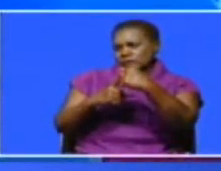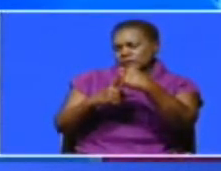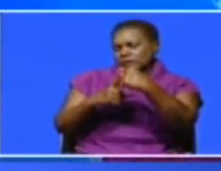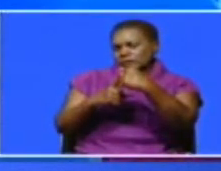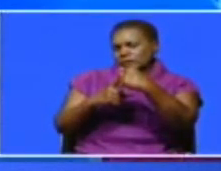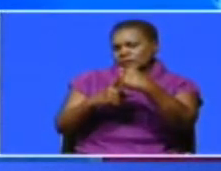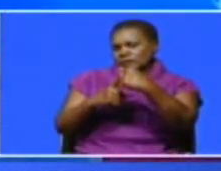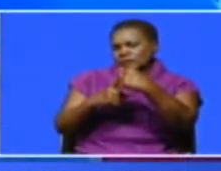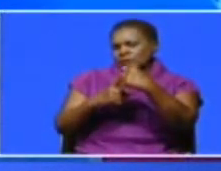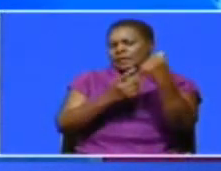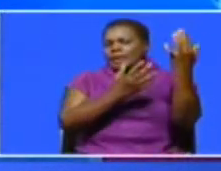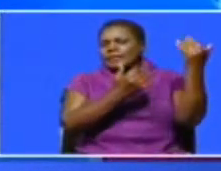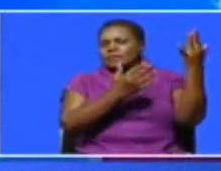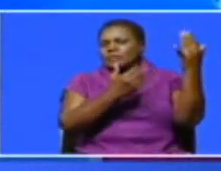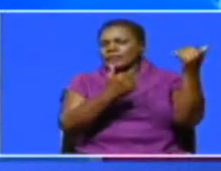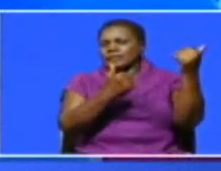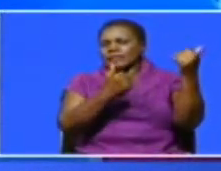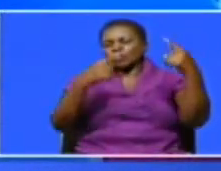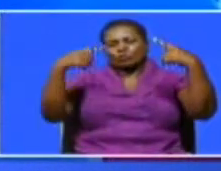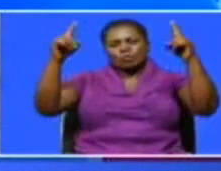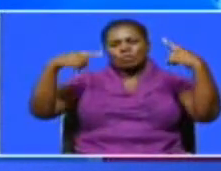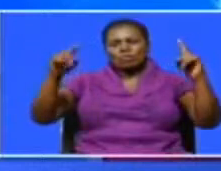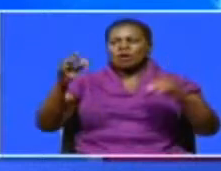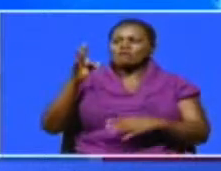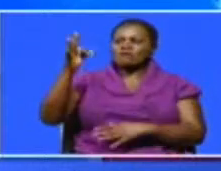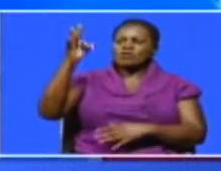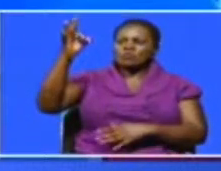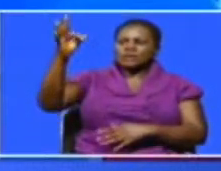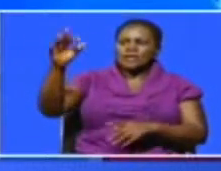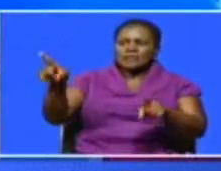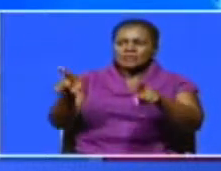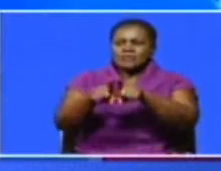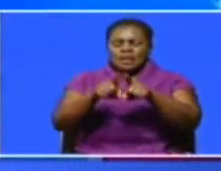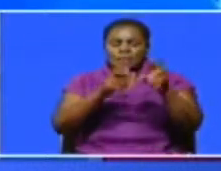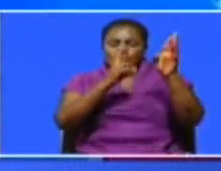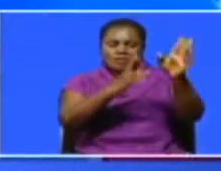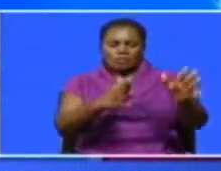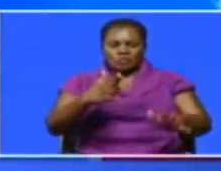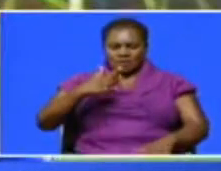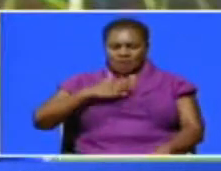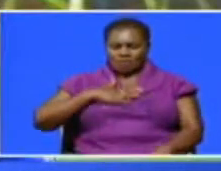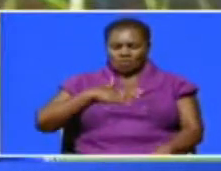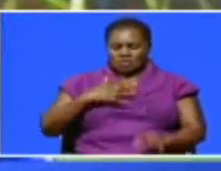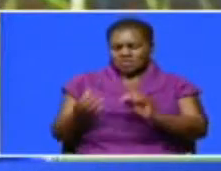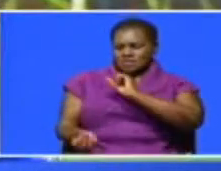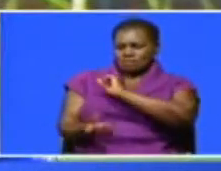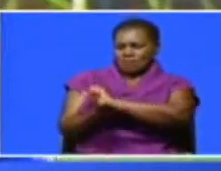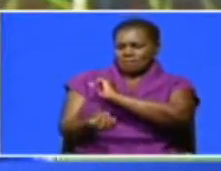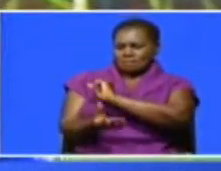FC anatarajiwa kuwa nyota wa siku zijazo, kama anavyotuarifu Ahmed Bahaji.